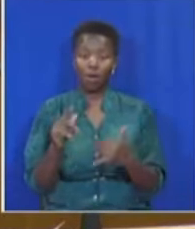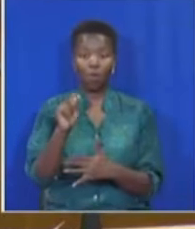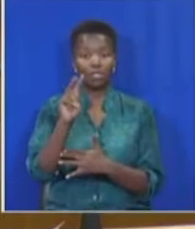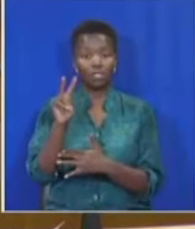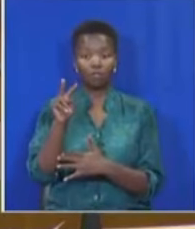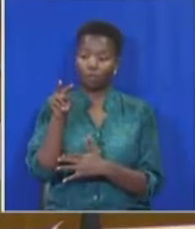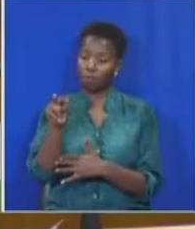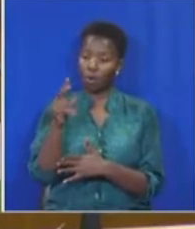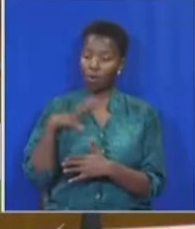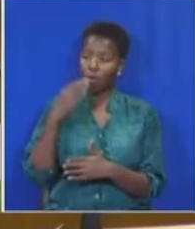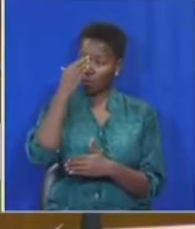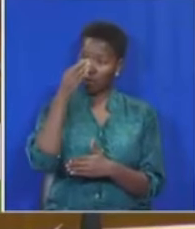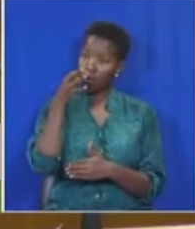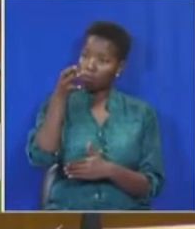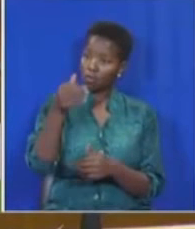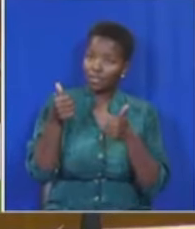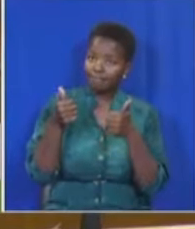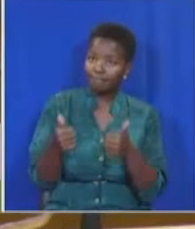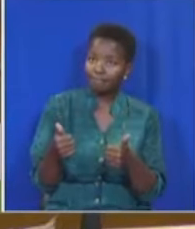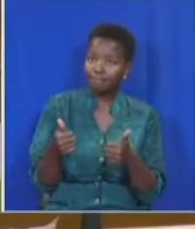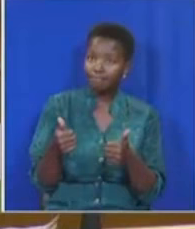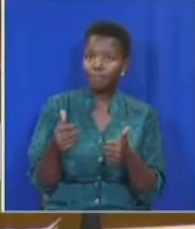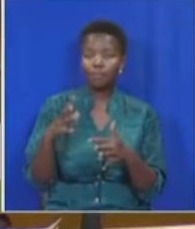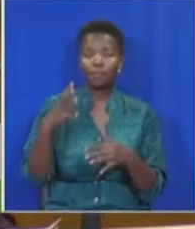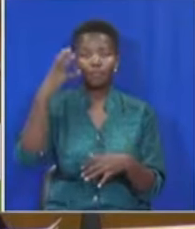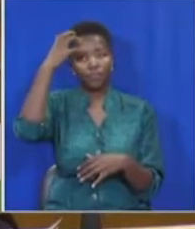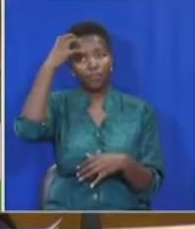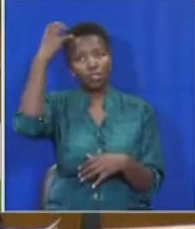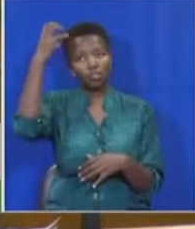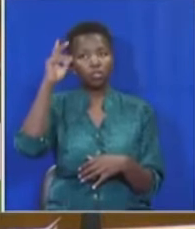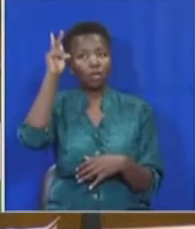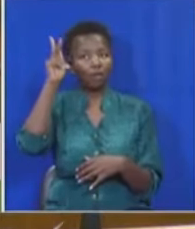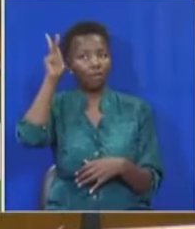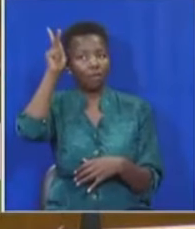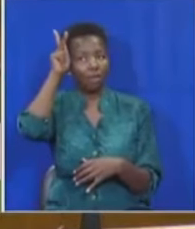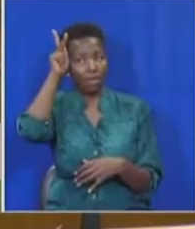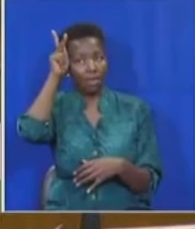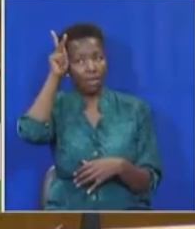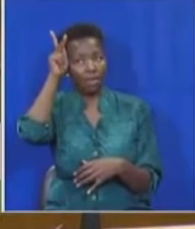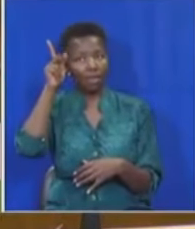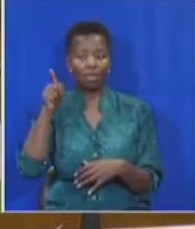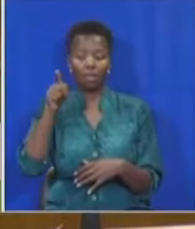ikumkani nenkosi zelizwe lakokwethu inzala yezimba mgodi